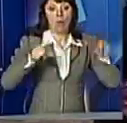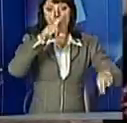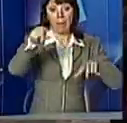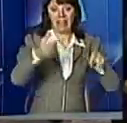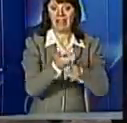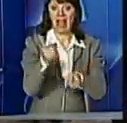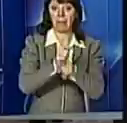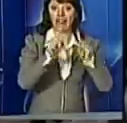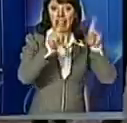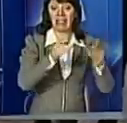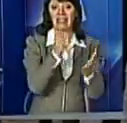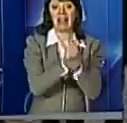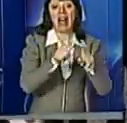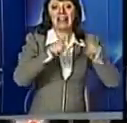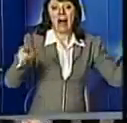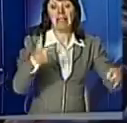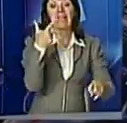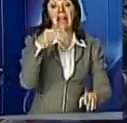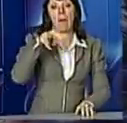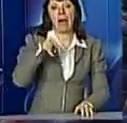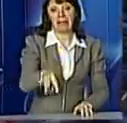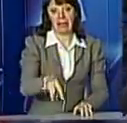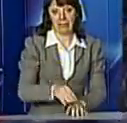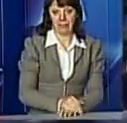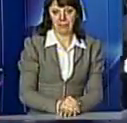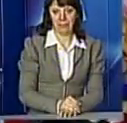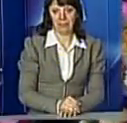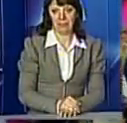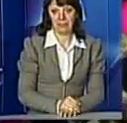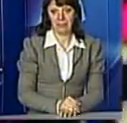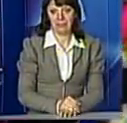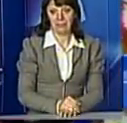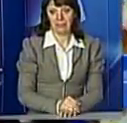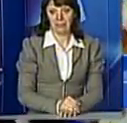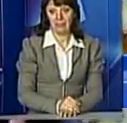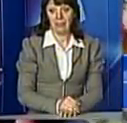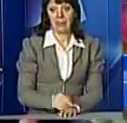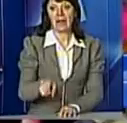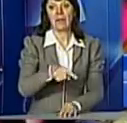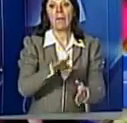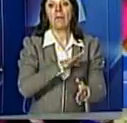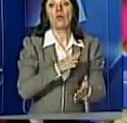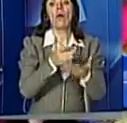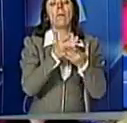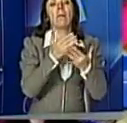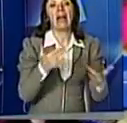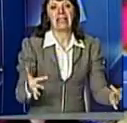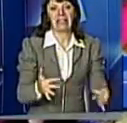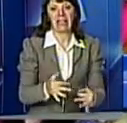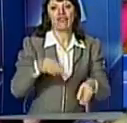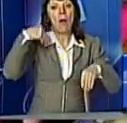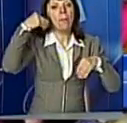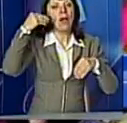найбільшаж зірка сягала в діаметрі 3х метрів ми ї робили з безлічі різних таких